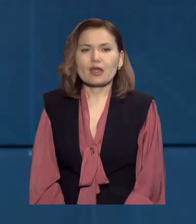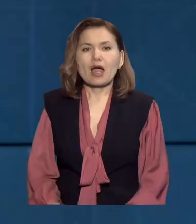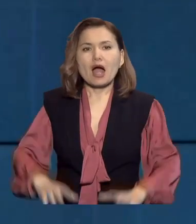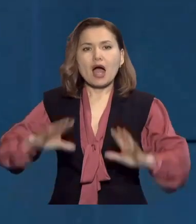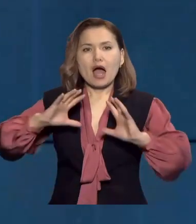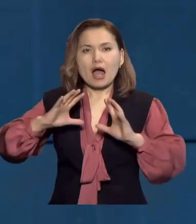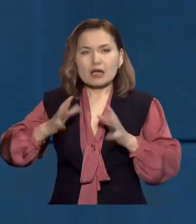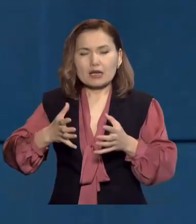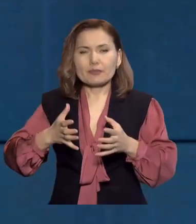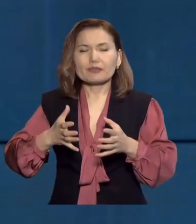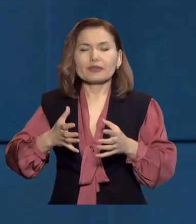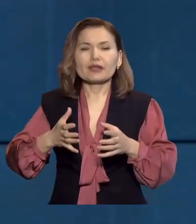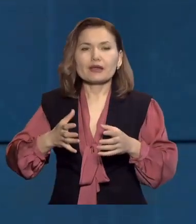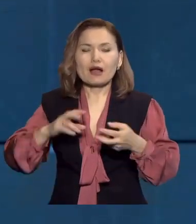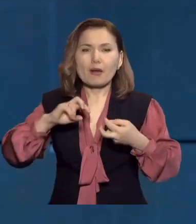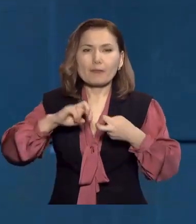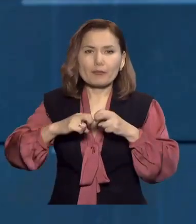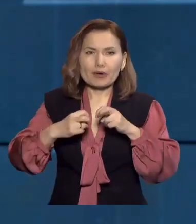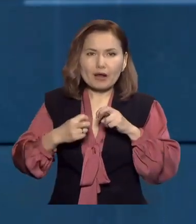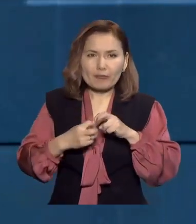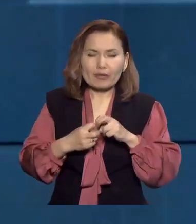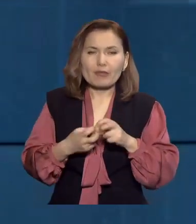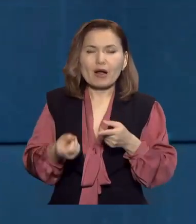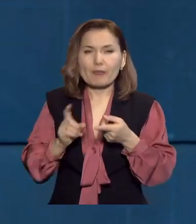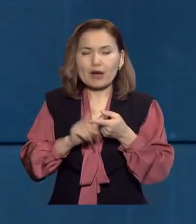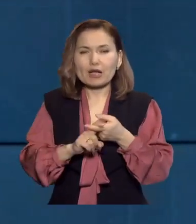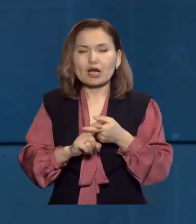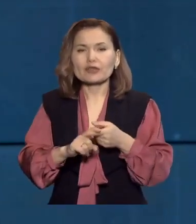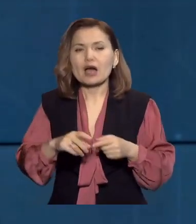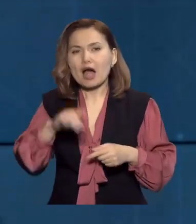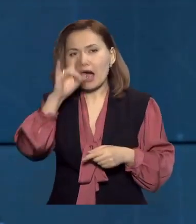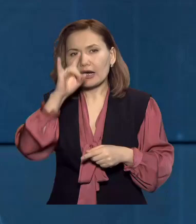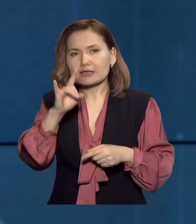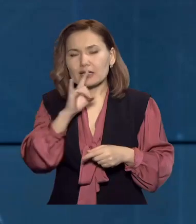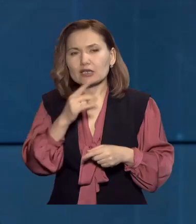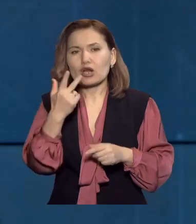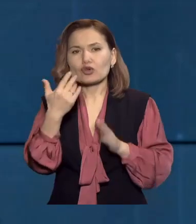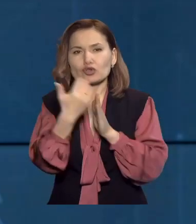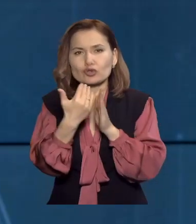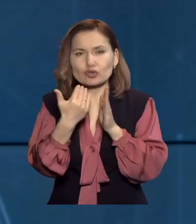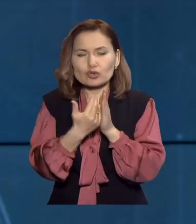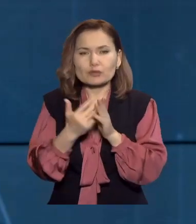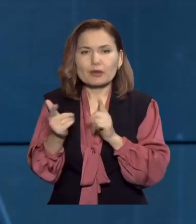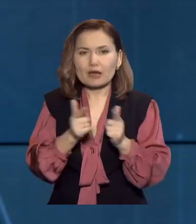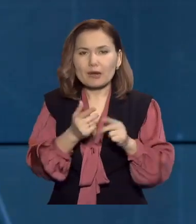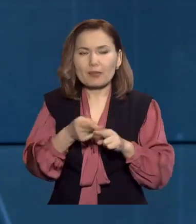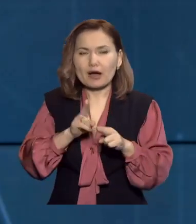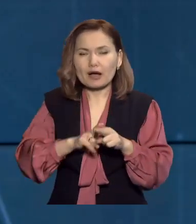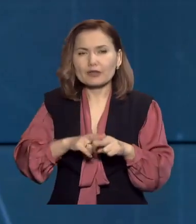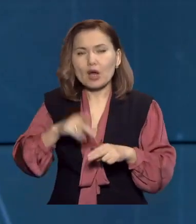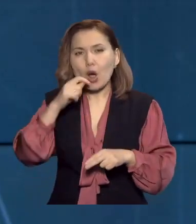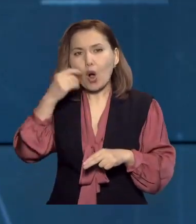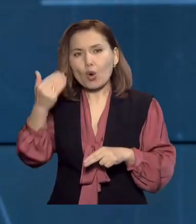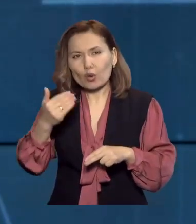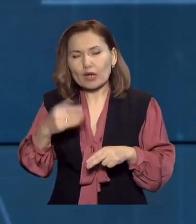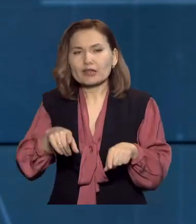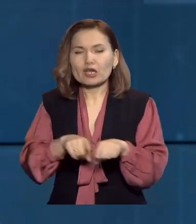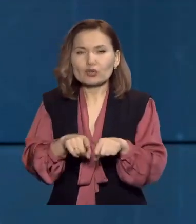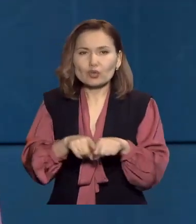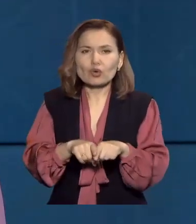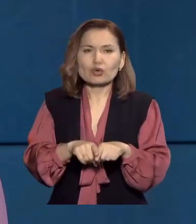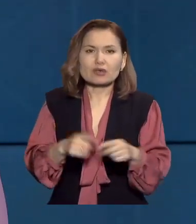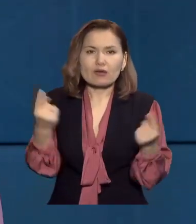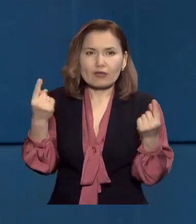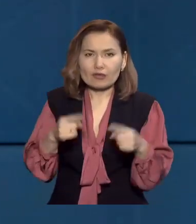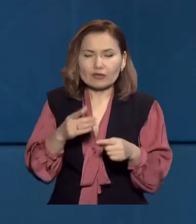Әлемдегі ахуалға байланысты үкіметте үш жоспар дайын. Украинадағы жағдай қаншалықты ұзаққа созылса, Қазақстан экономикасына да соншалықты әсер